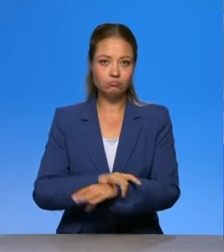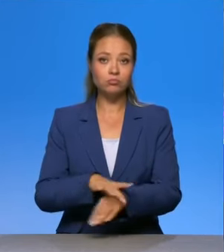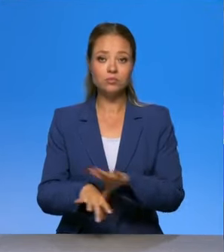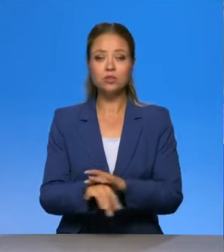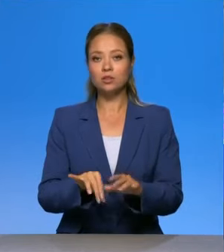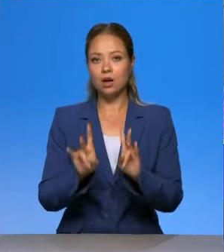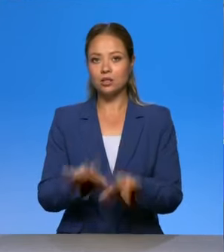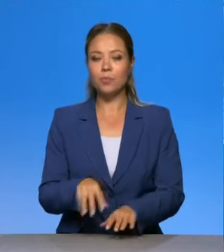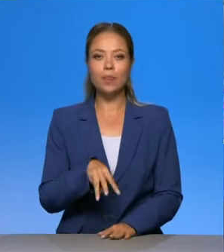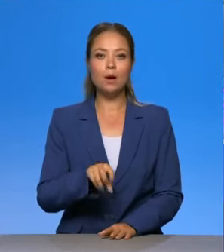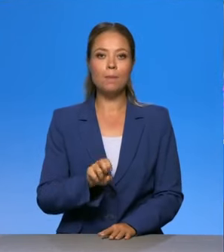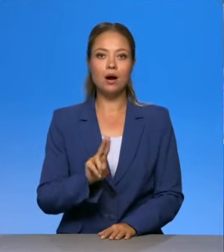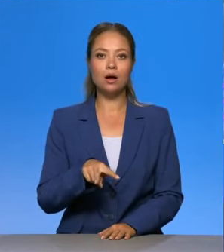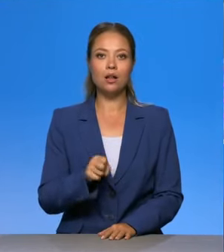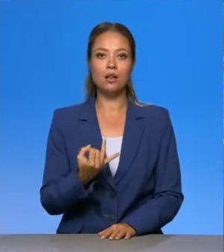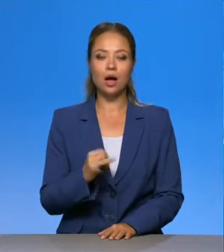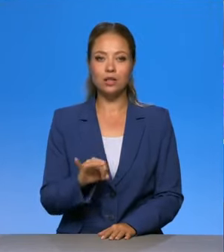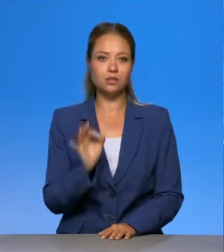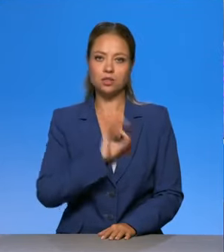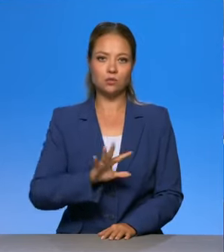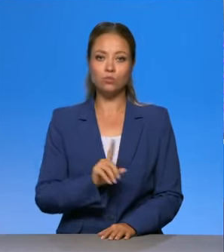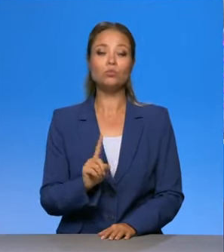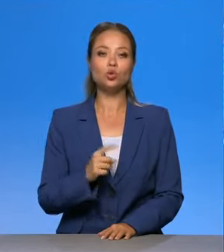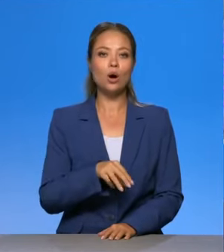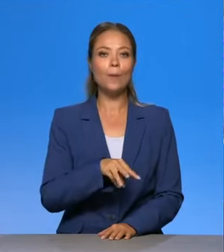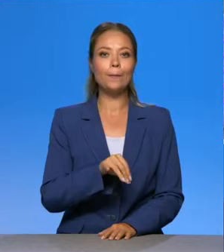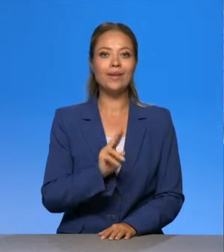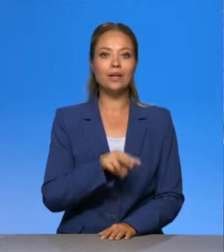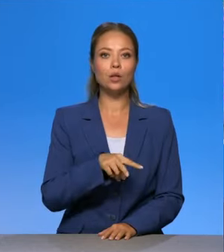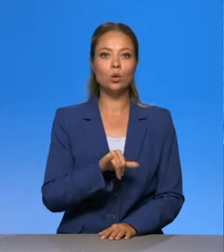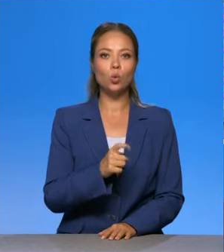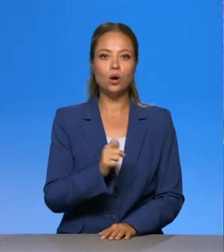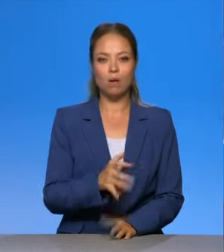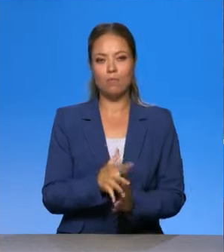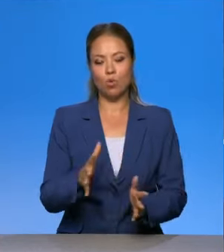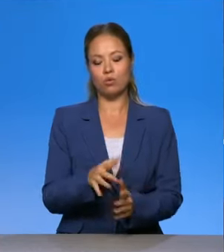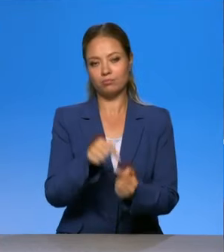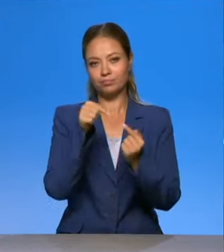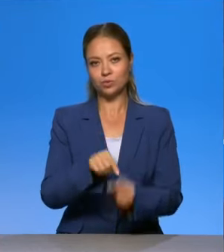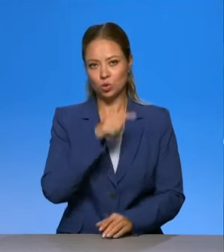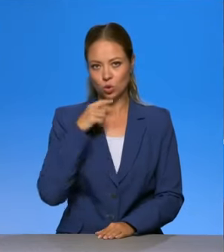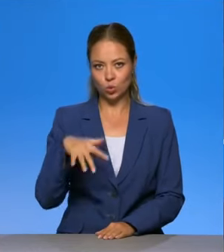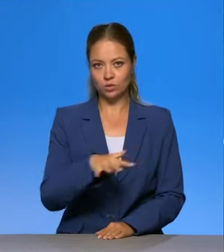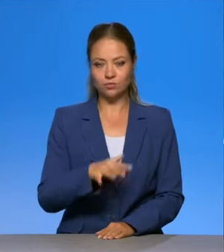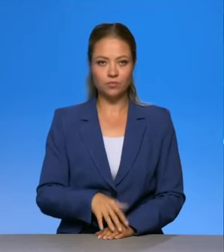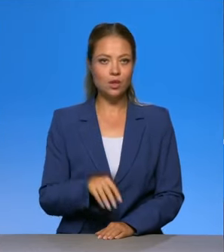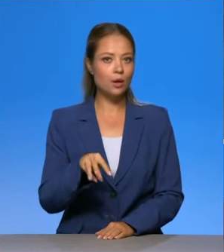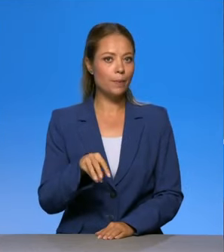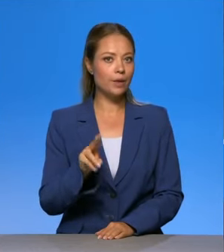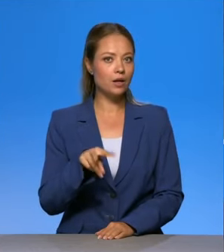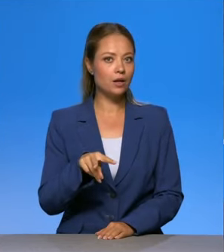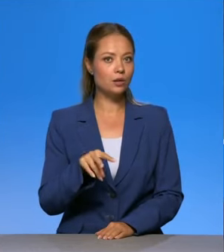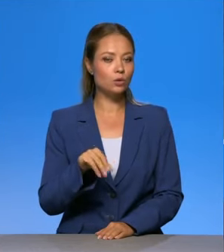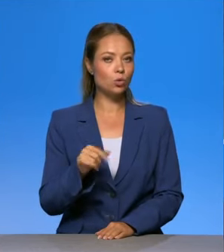не использовался, потому что Миклуха более звучно для русского. Но это было с буквы «А» на конце, да? Миклуха или